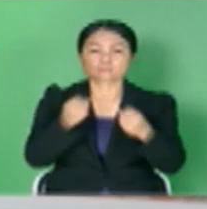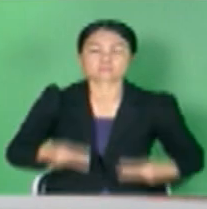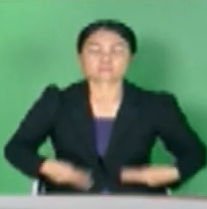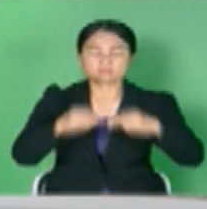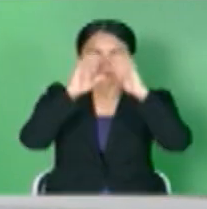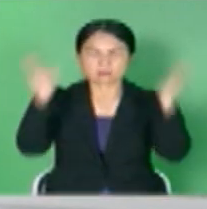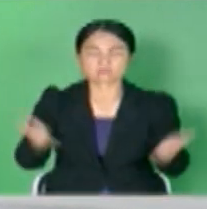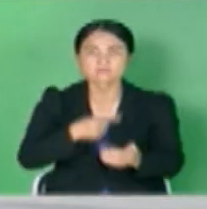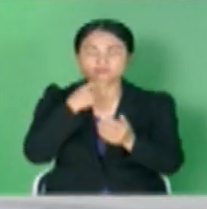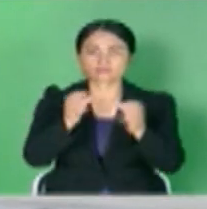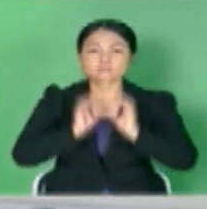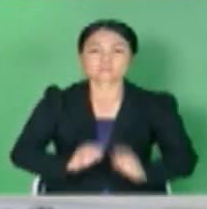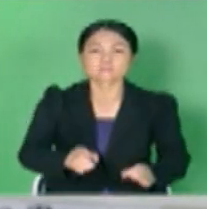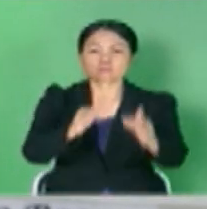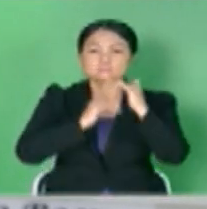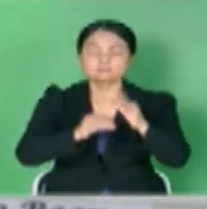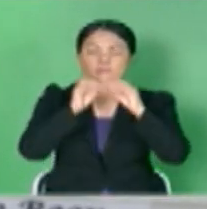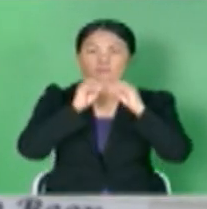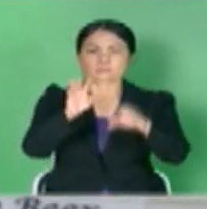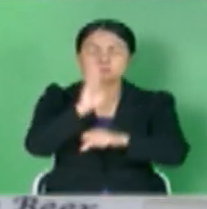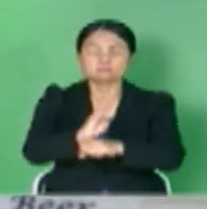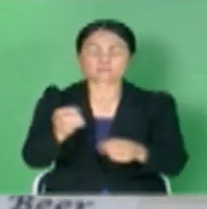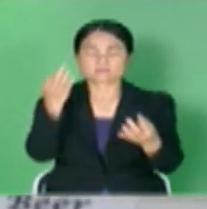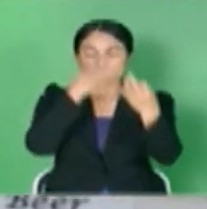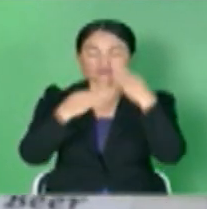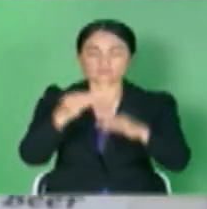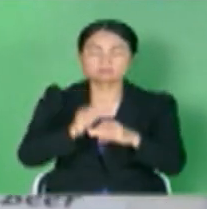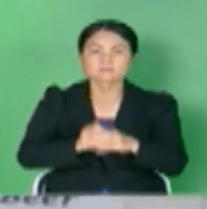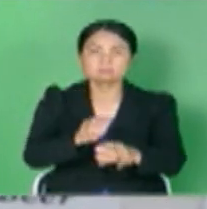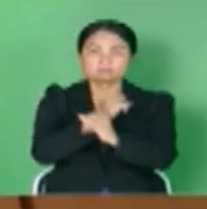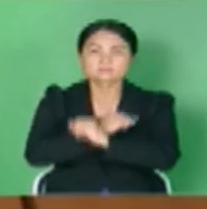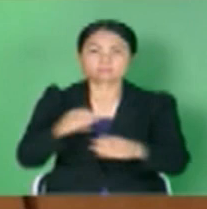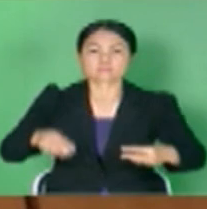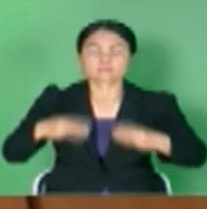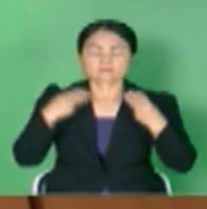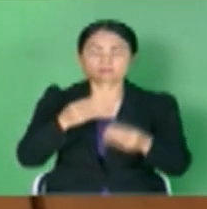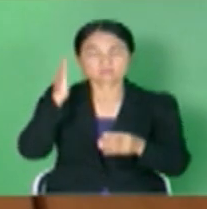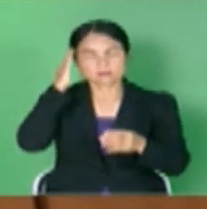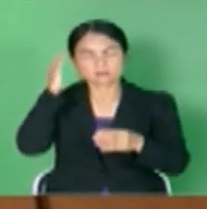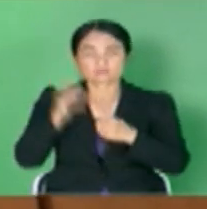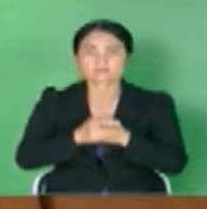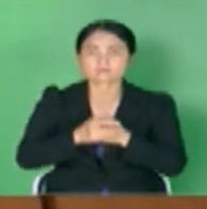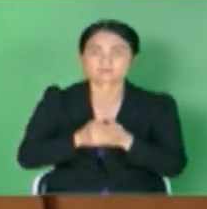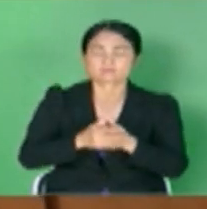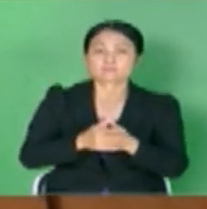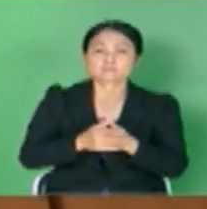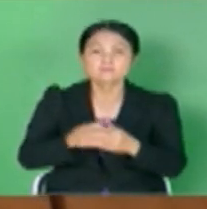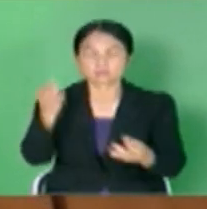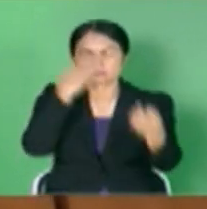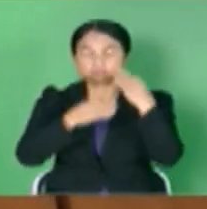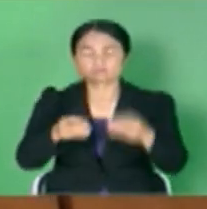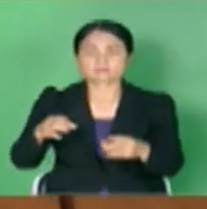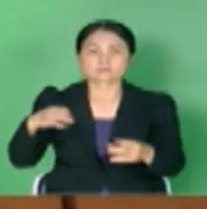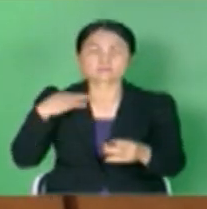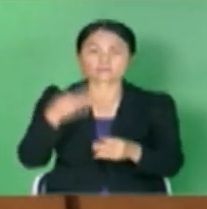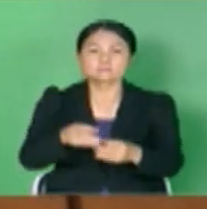ខភាពពិភពលោកបញ្ជាក់ថាវិធានការកំហិតការផ្សាយប្រតិកម្មគ្រឿងស្រវឹងនឹងបង្ការយុវជនកុំឲ្យស្គាល់ម៉ាកគ្រឿងស្រវឹងនៅវ័យក្មេ